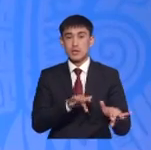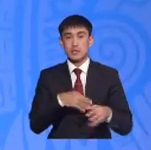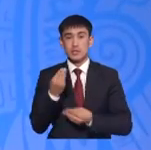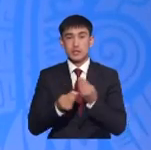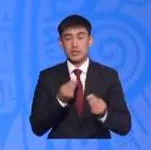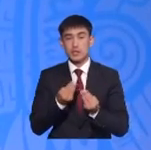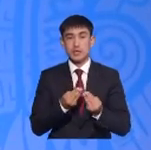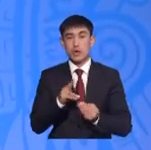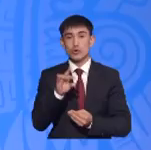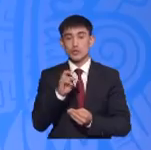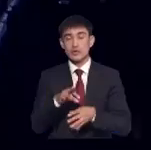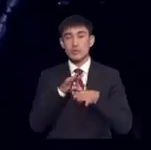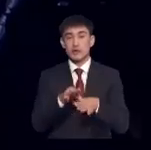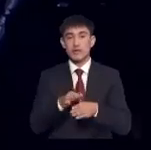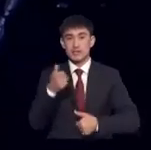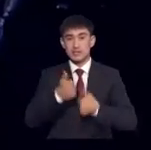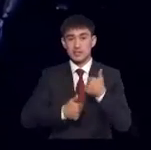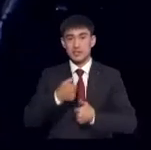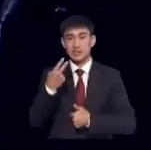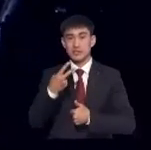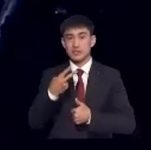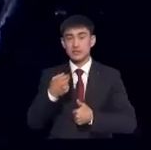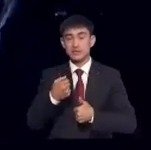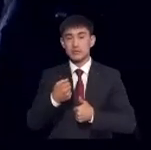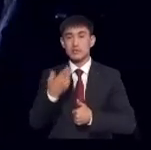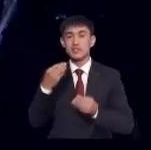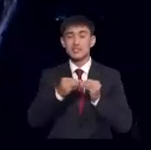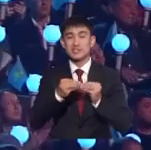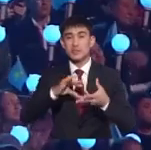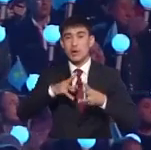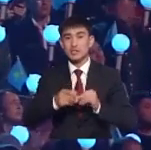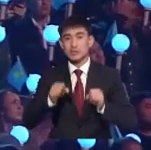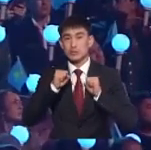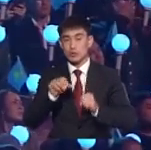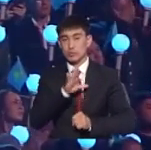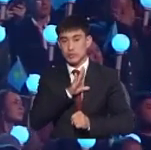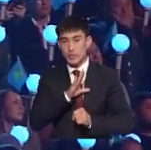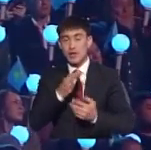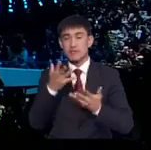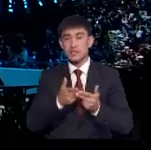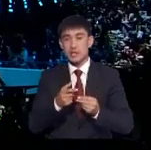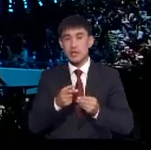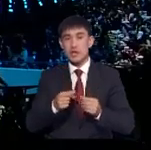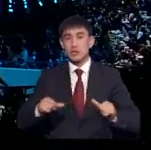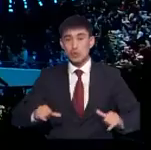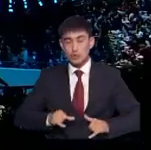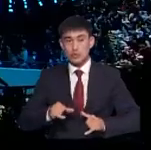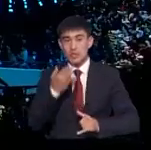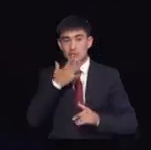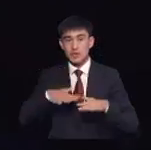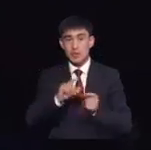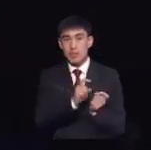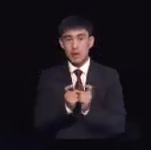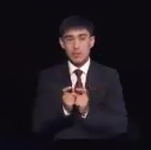кочевников в Астане были проведены состязания по 20 соревновательным и 10 показательным видам спорта. В их числе конные скачки, национальные виды